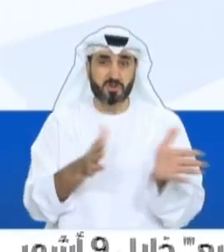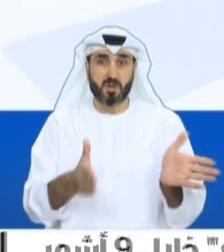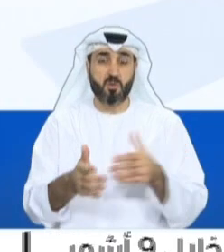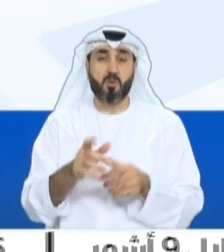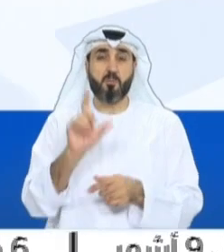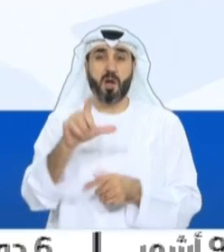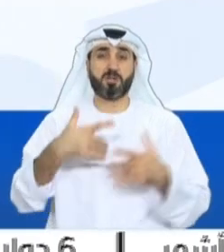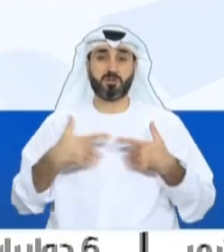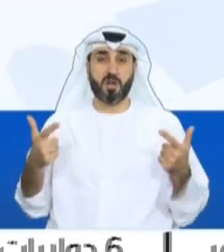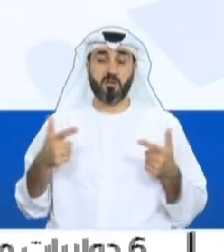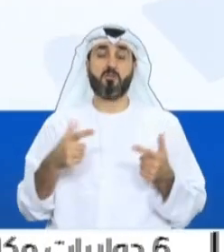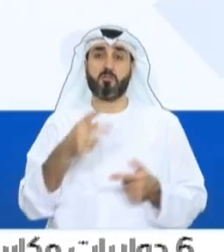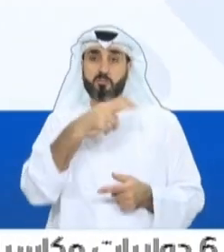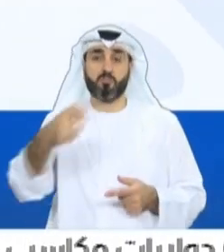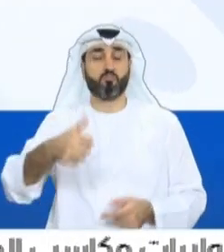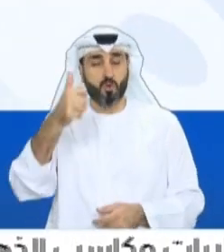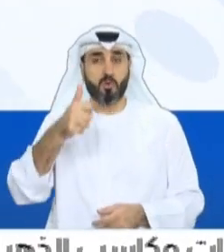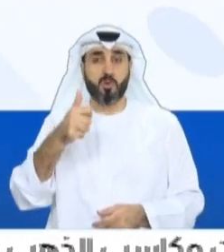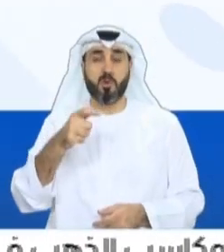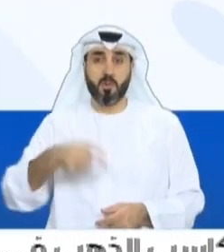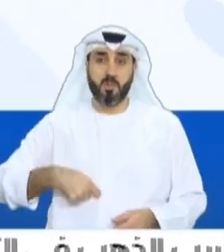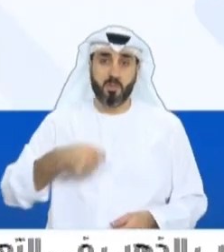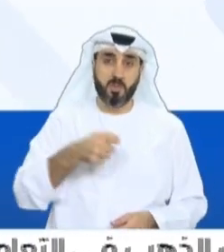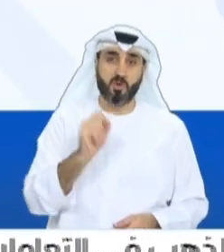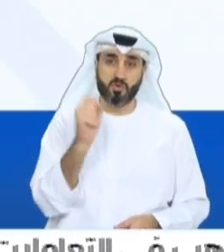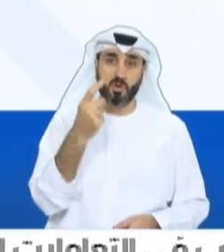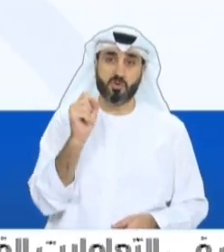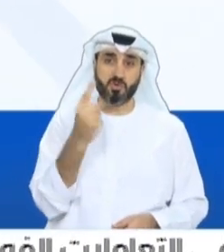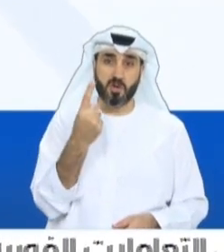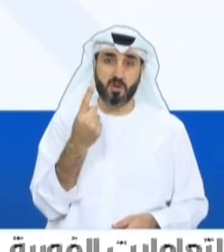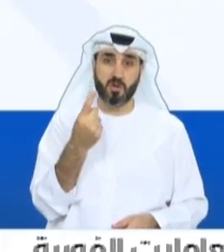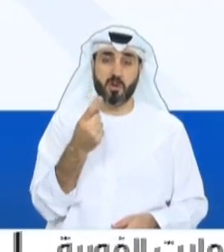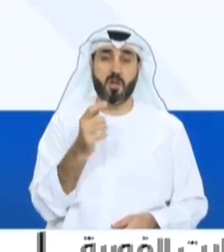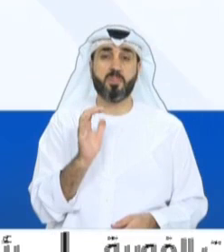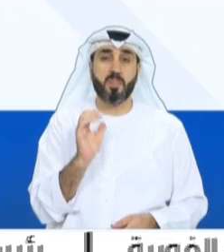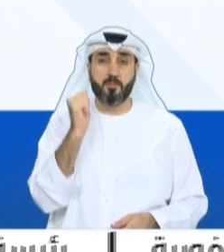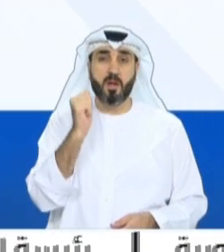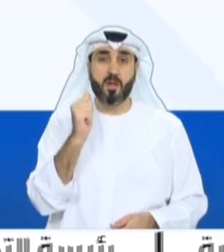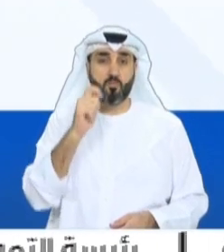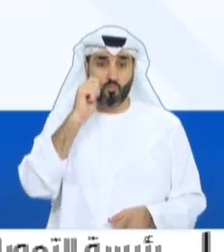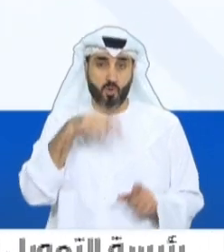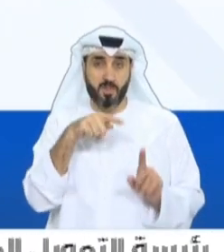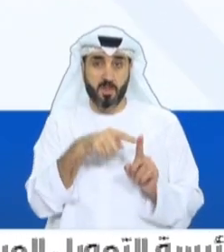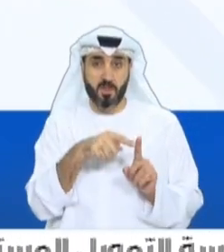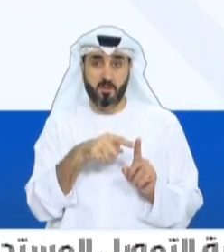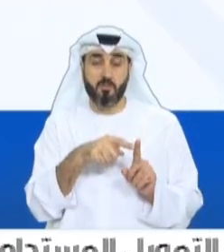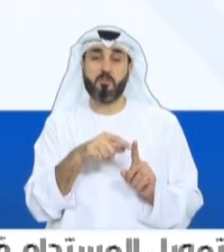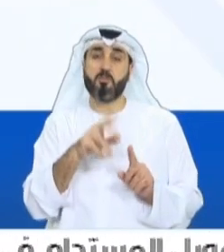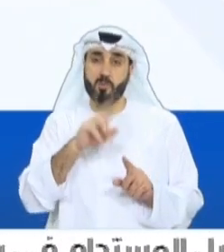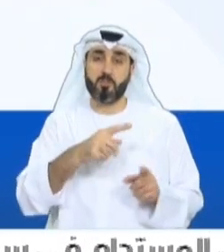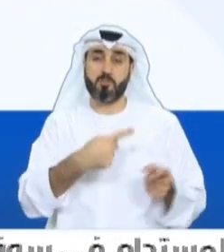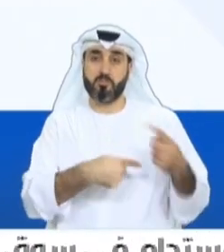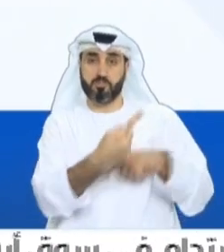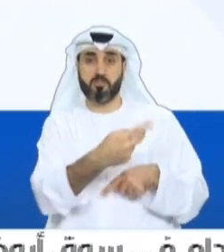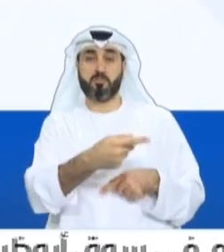هيئة المعاشات، يعني اللي هي بتدفعه كل شهر قيمة تأمينات عن المواطن ممكن تسترجع